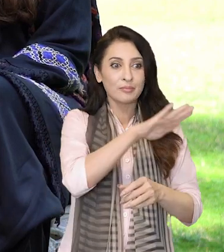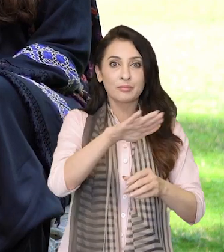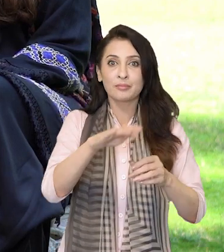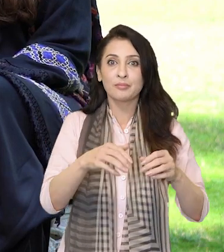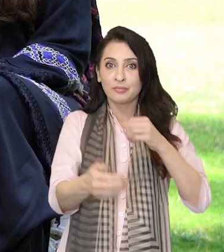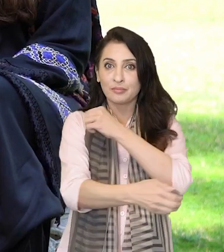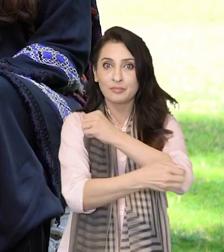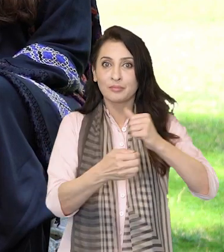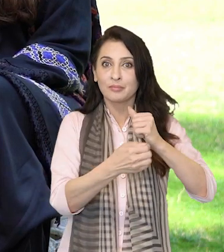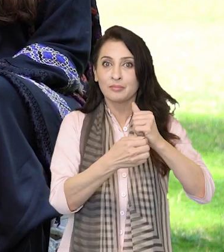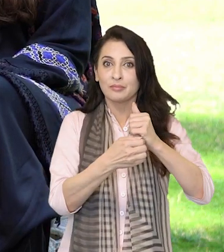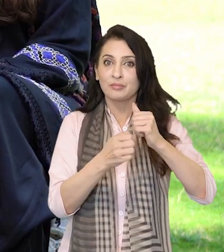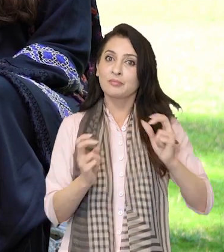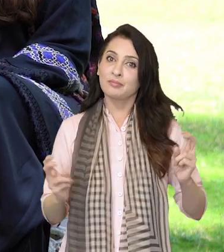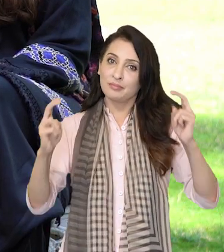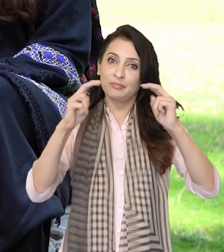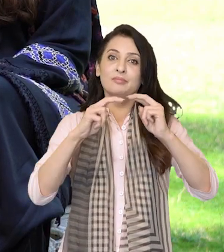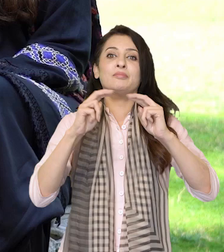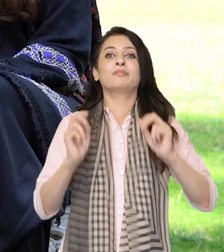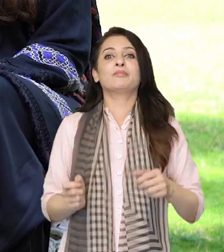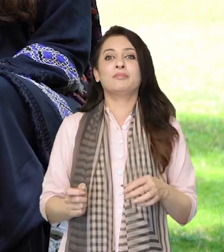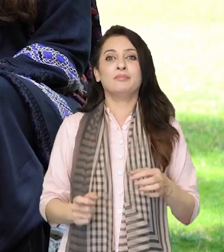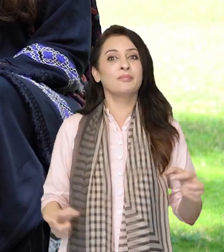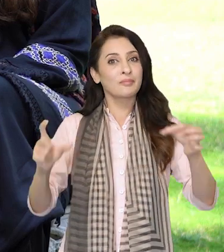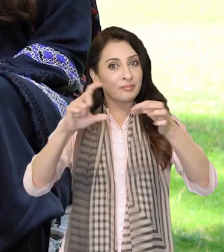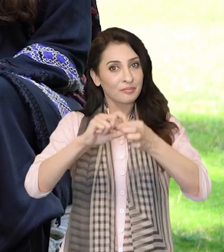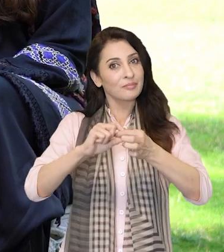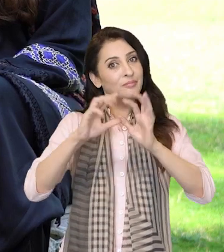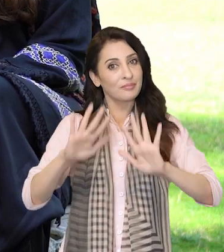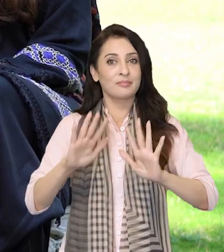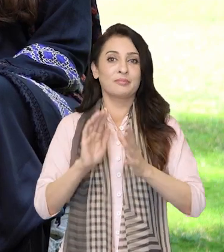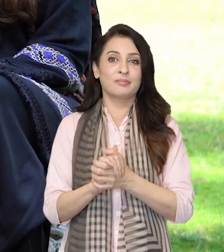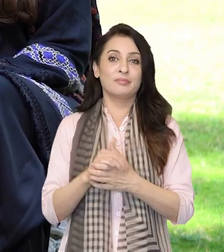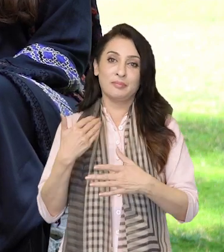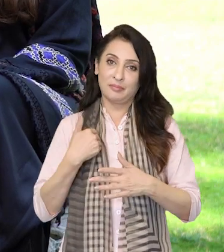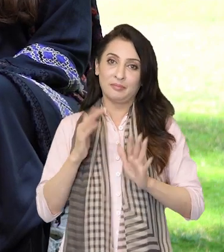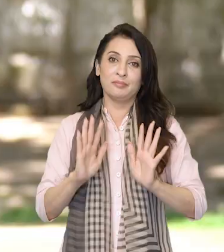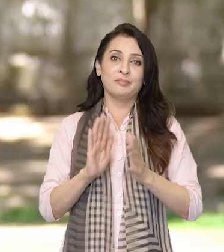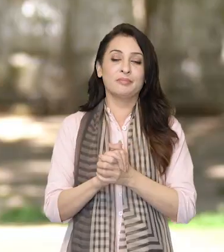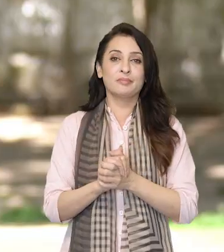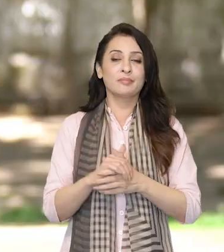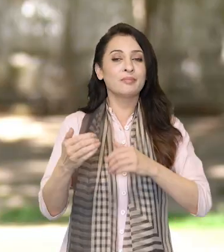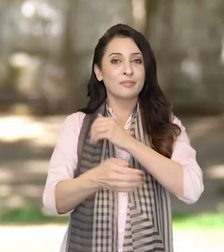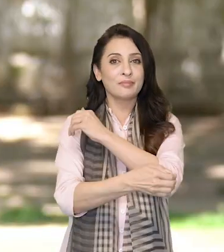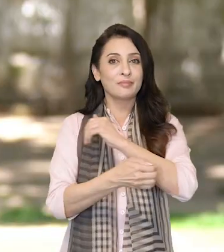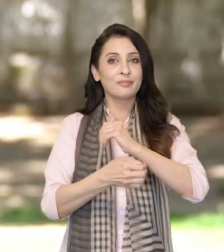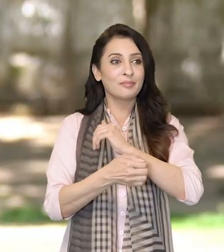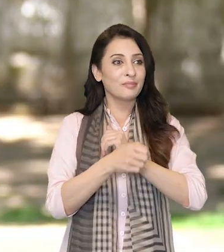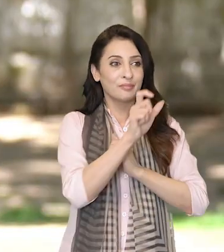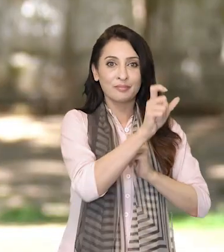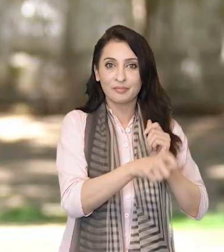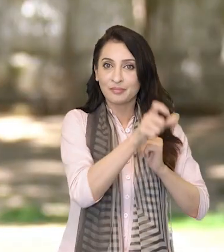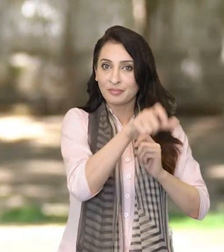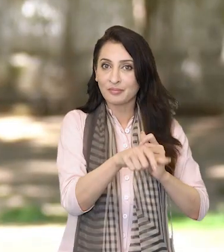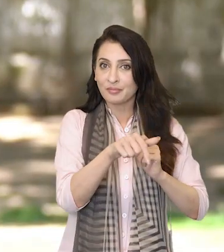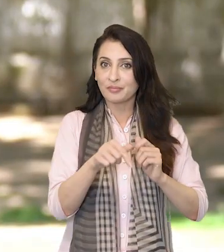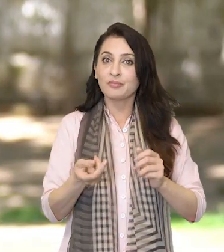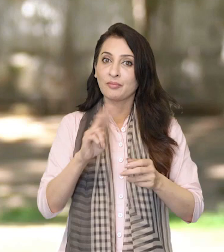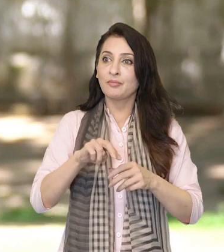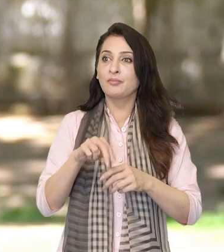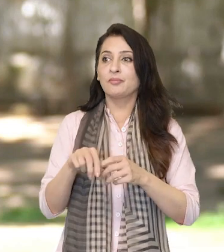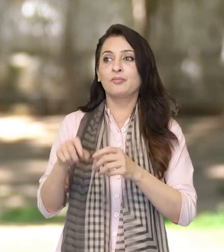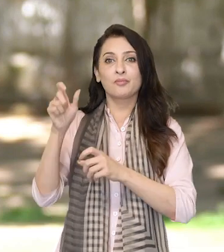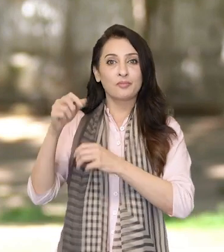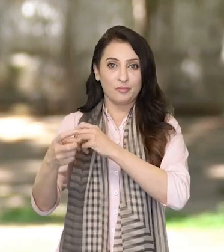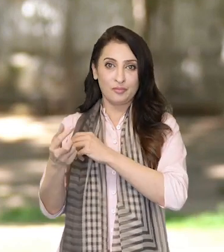the people from different walks of life, कि जो ज़रूरतमंद लोग हैं और जो लोग हैं जिनके पास ये सारी फैसिलिटीज़ हैं,